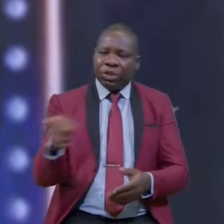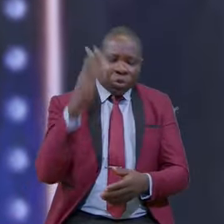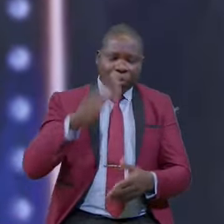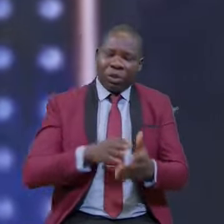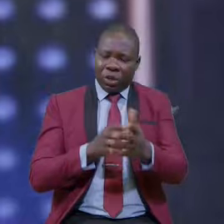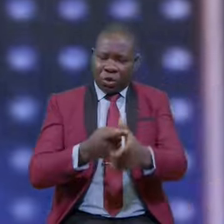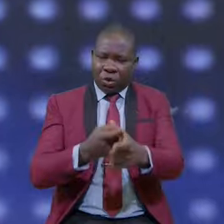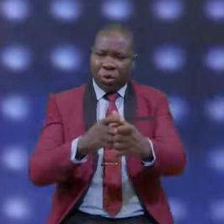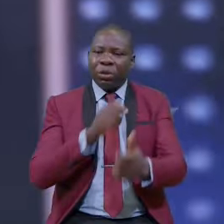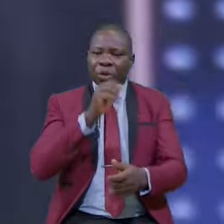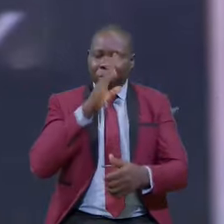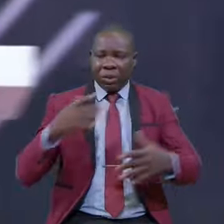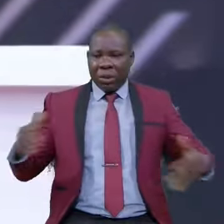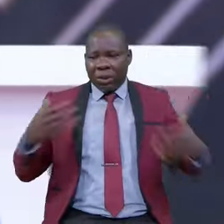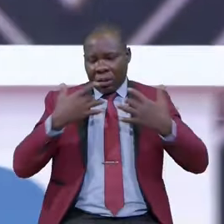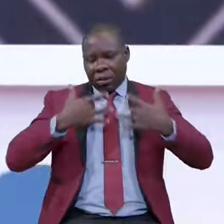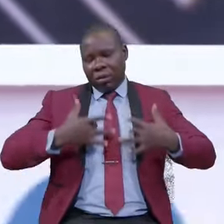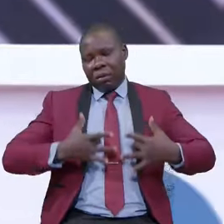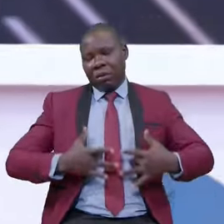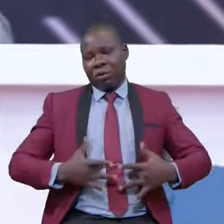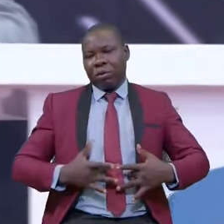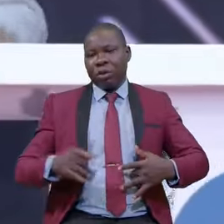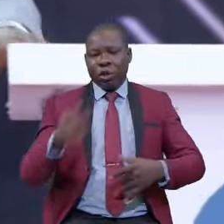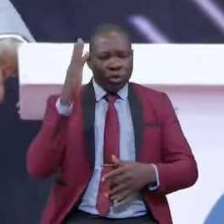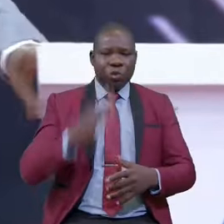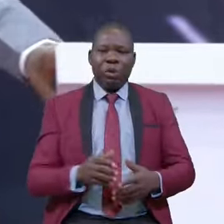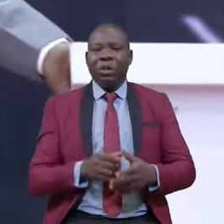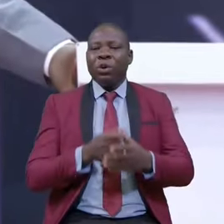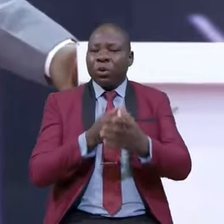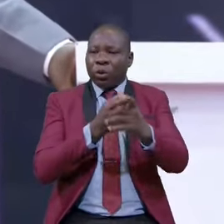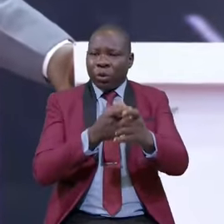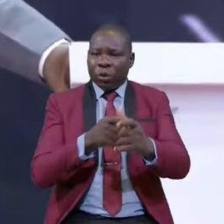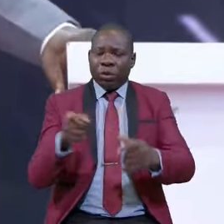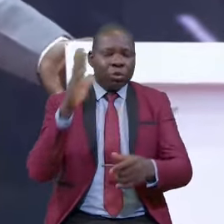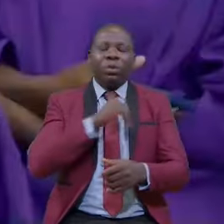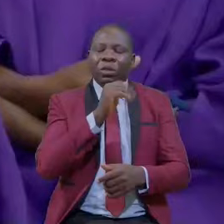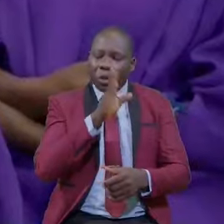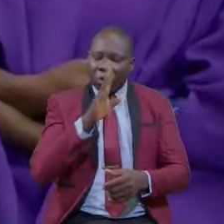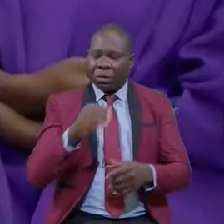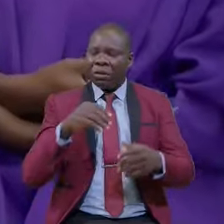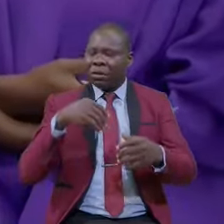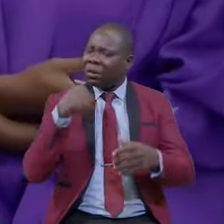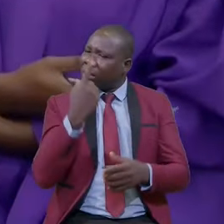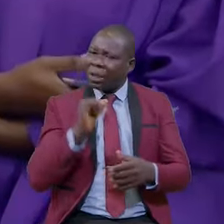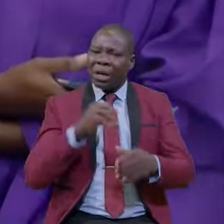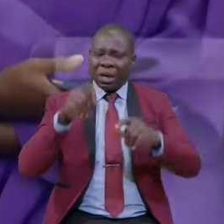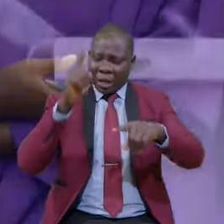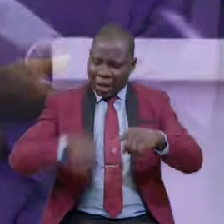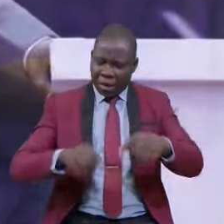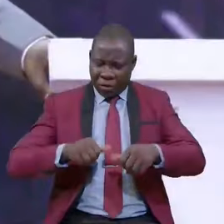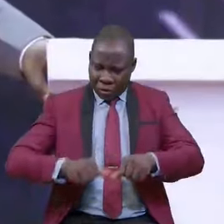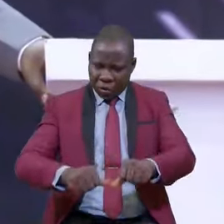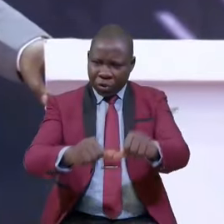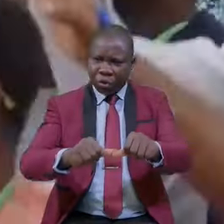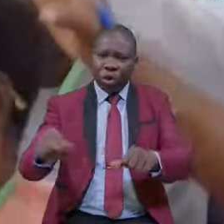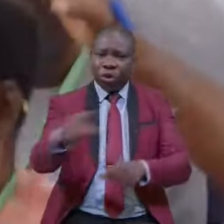pas découragé. Tu ne seras pas abattu. Tu ne diras pas, ah, je ne veux pas continuer. Tu vas continuer. I said you will